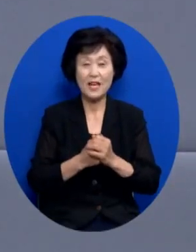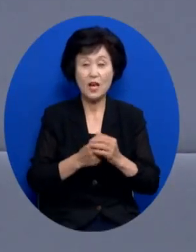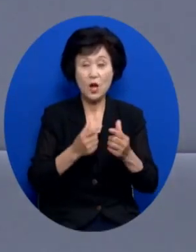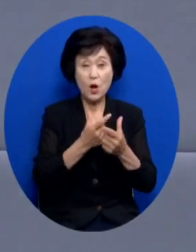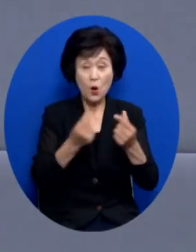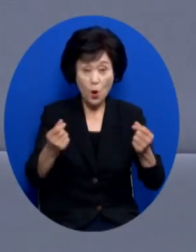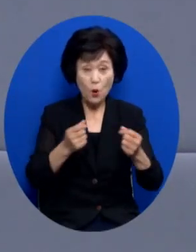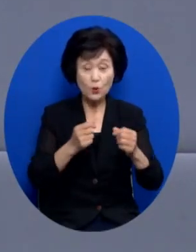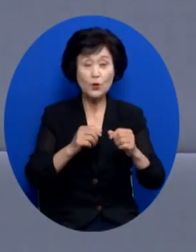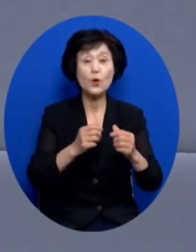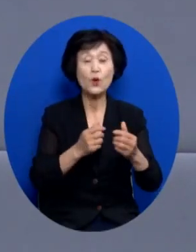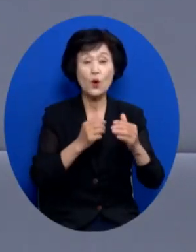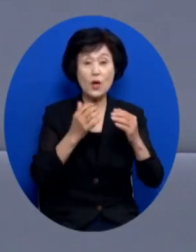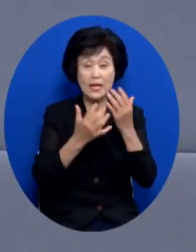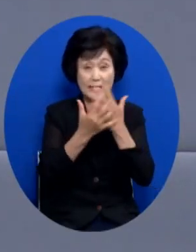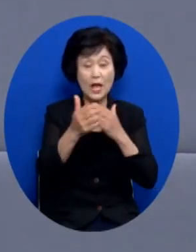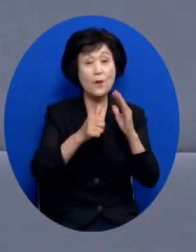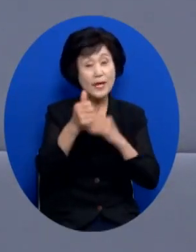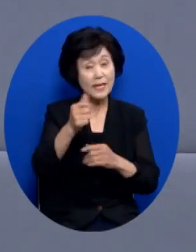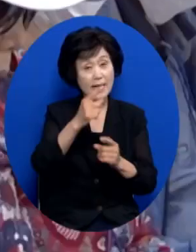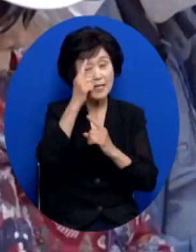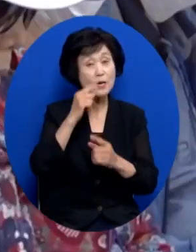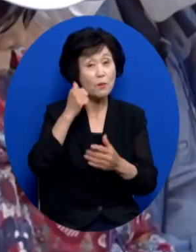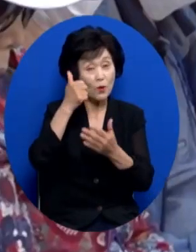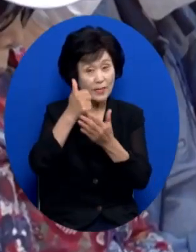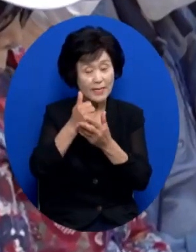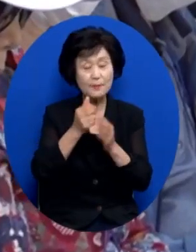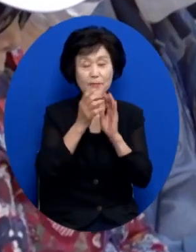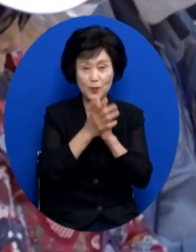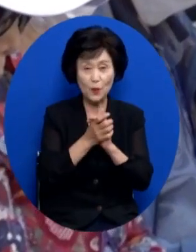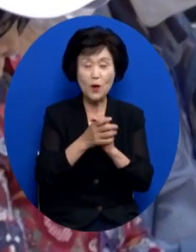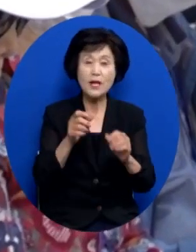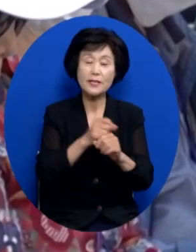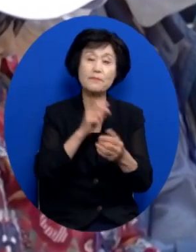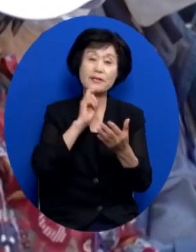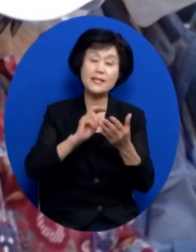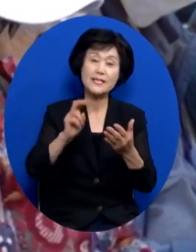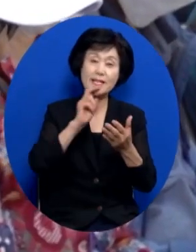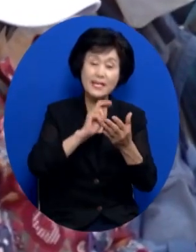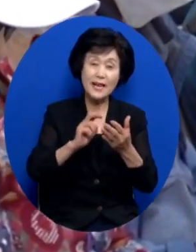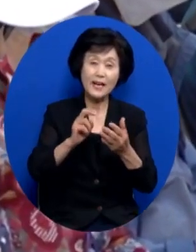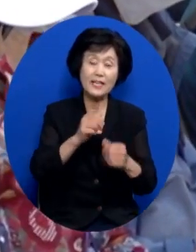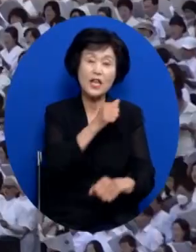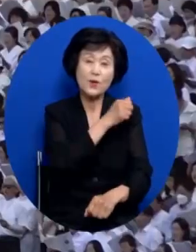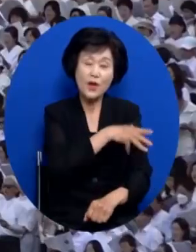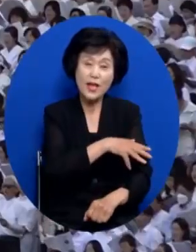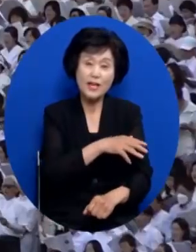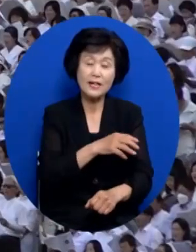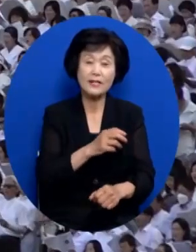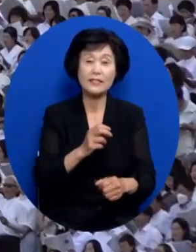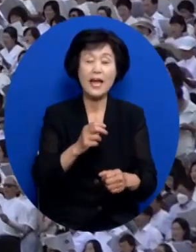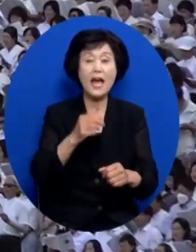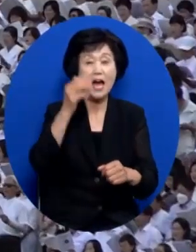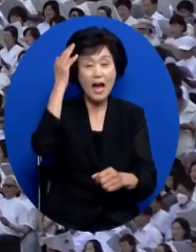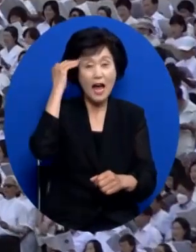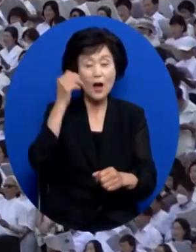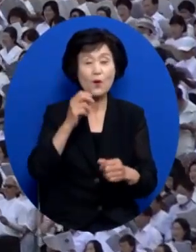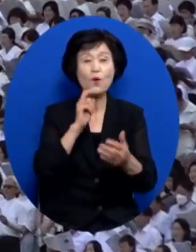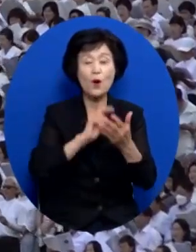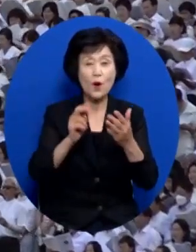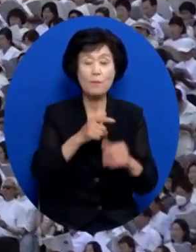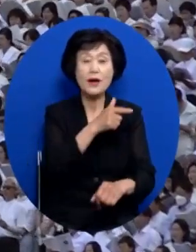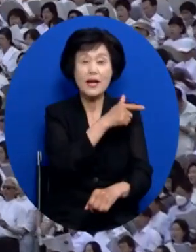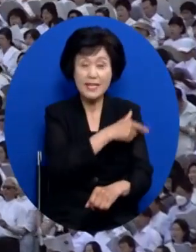공동대회장인 여의도 순복음교회 이영훈 목사는 개회 기도를, 특별 찬양에는 이화여자대학교 음악대학장이자 한국교회 음악협회